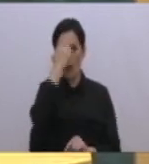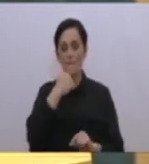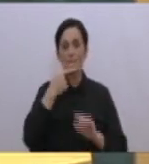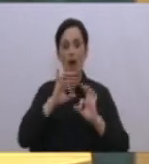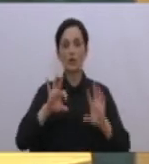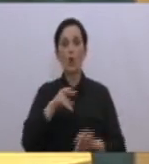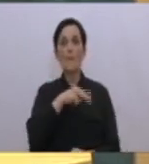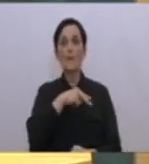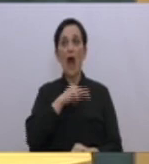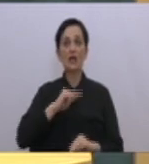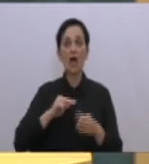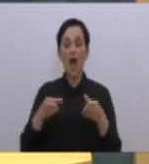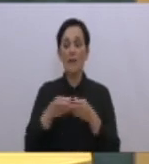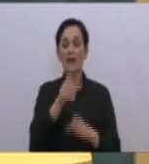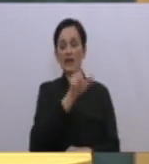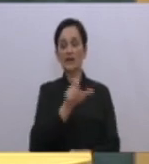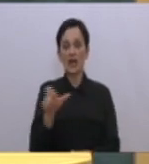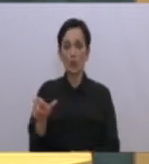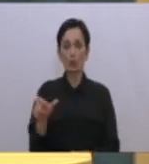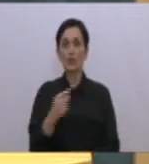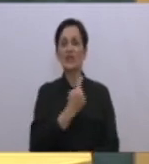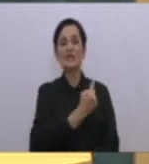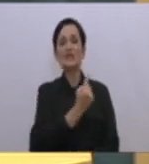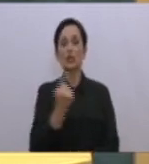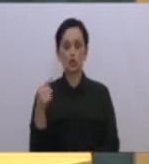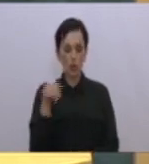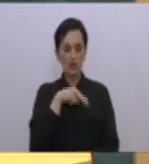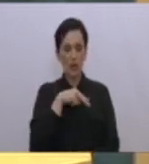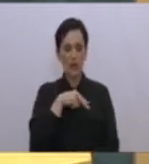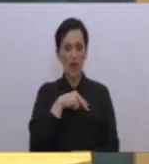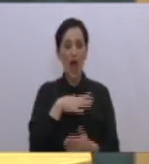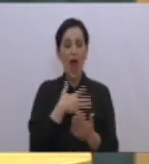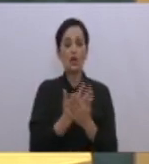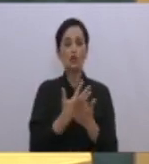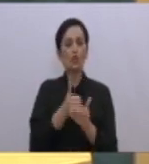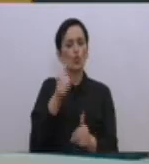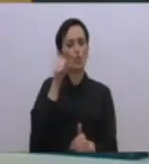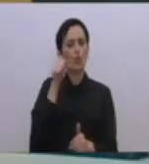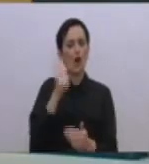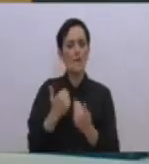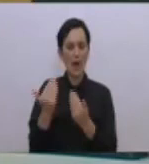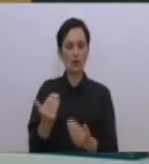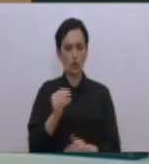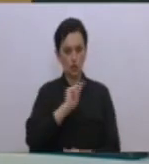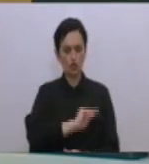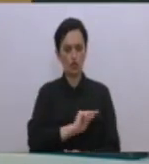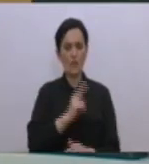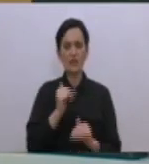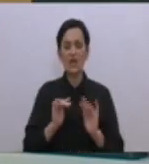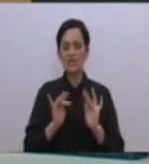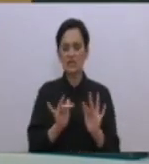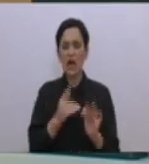გადაუხადო პარლამენტის აპარატის თანამშრომლებს. Თითოეული საპარლამენტო აქტივობის უკან დგას მათი შრომა და